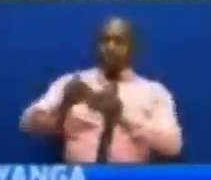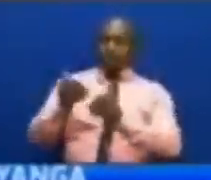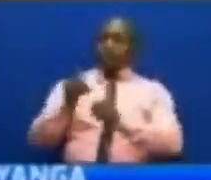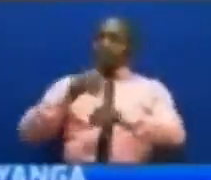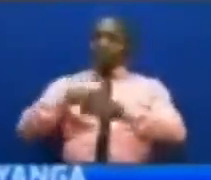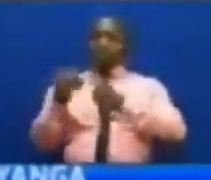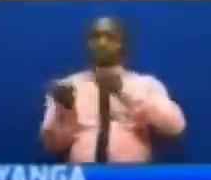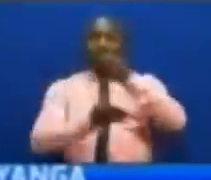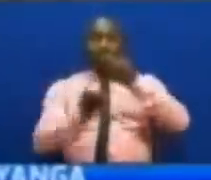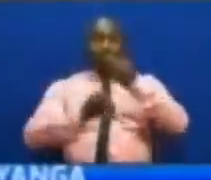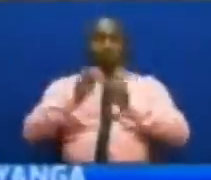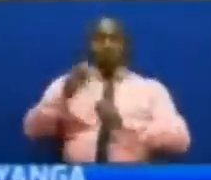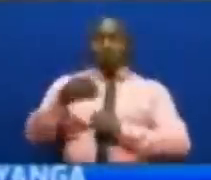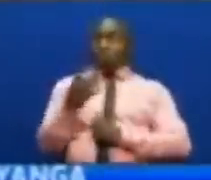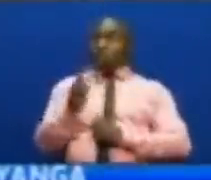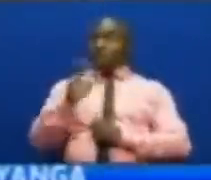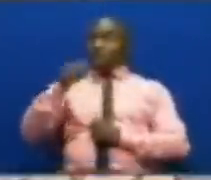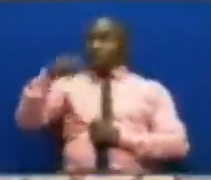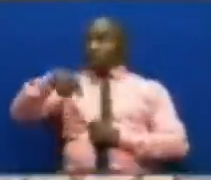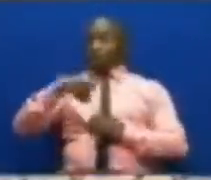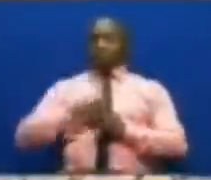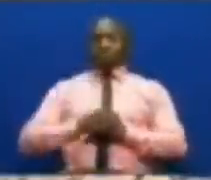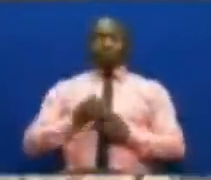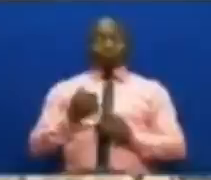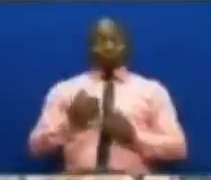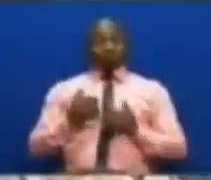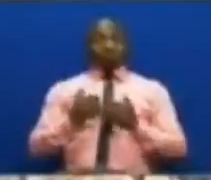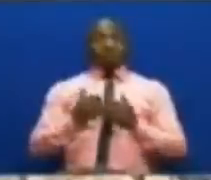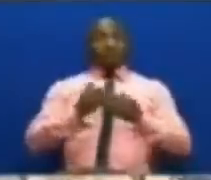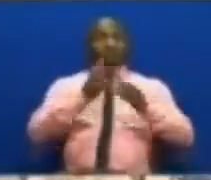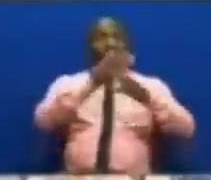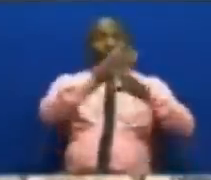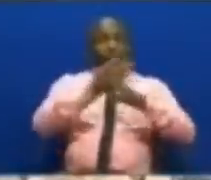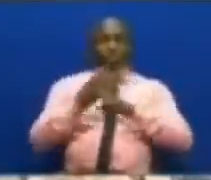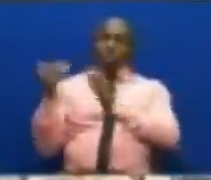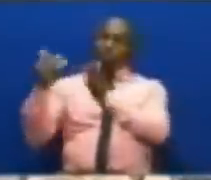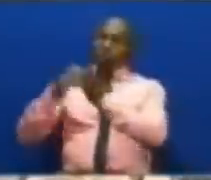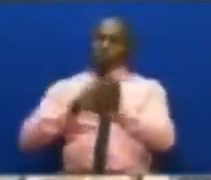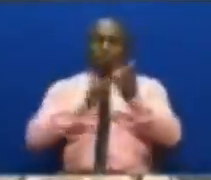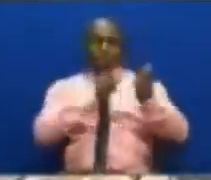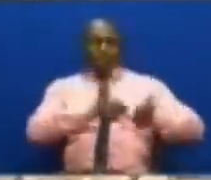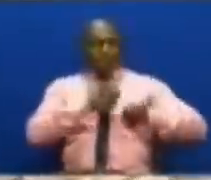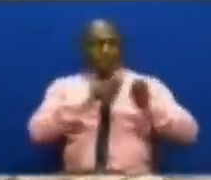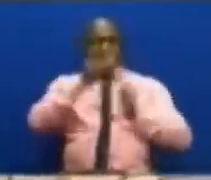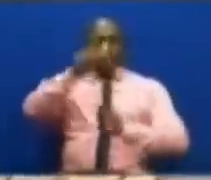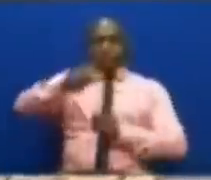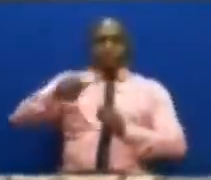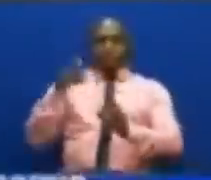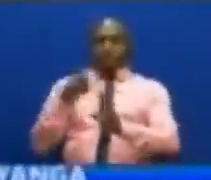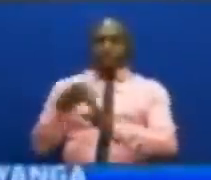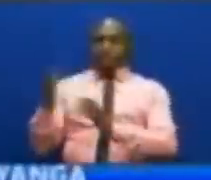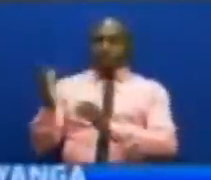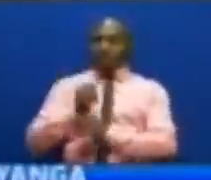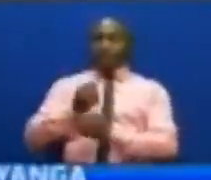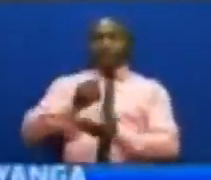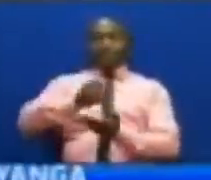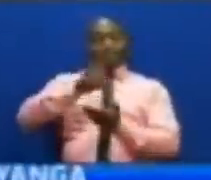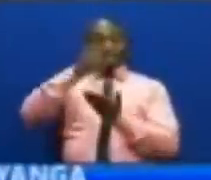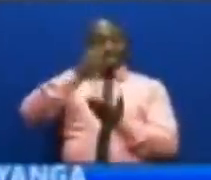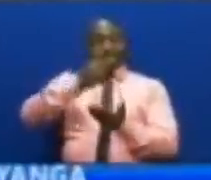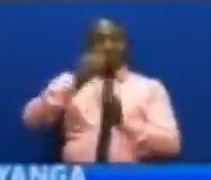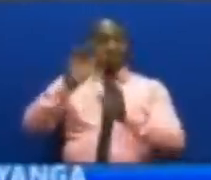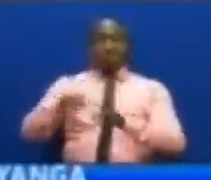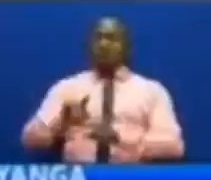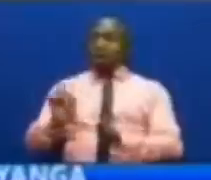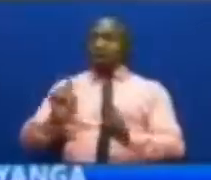Cha msingi makampuni waweze kutembea kwenye mashamba ya watu ili kilo zizi tukapata zibaki, kwa sababu kama mwaka jana